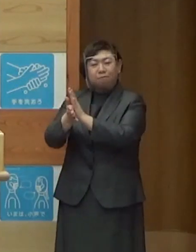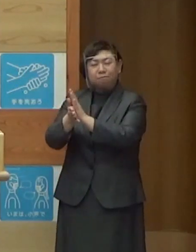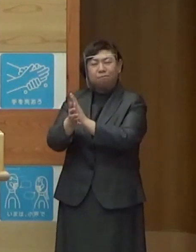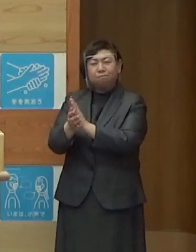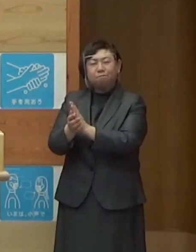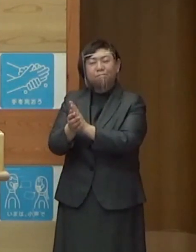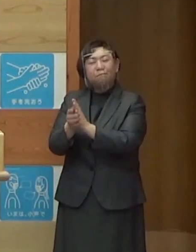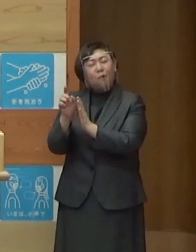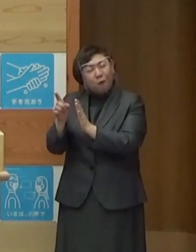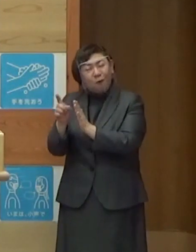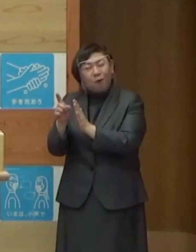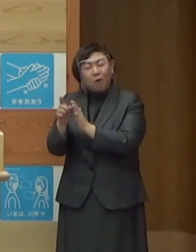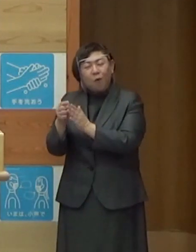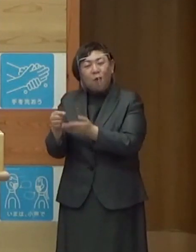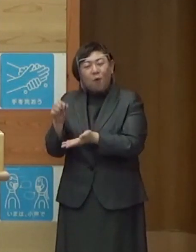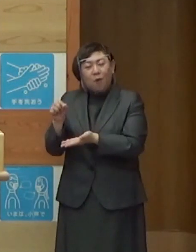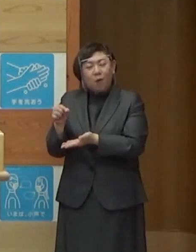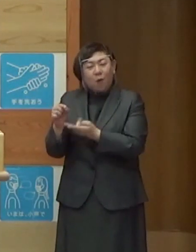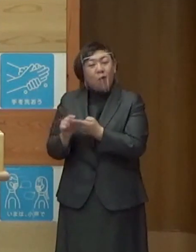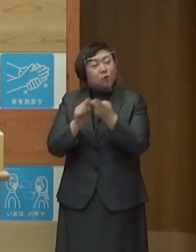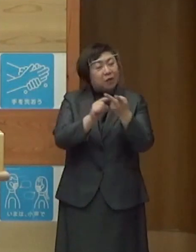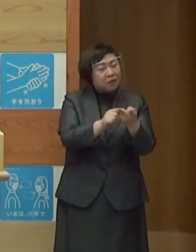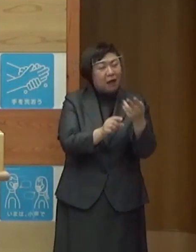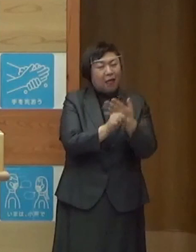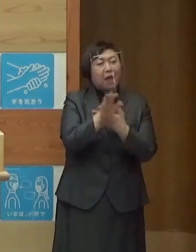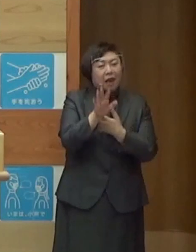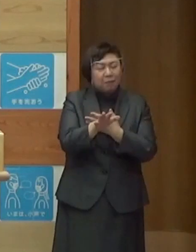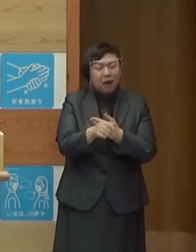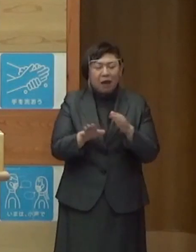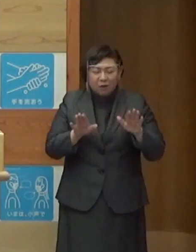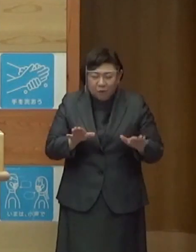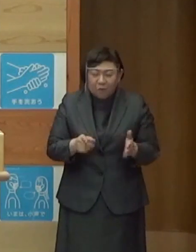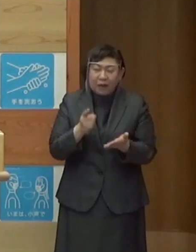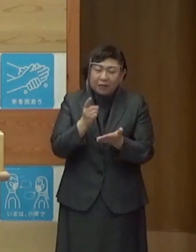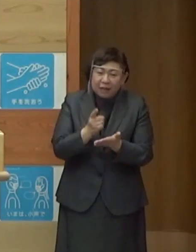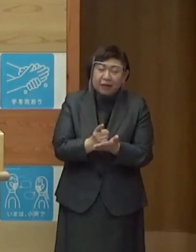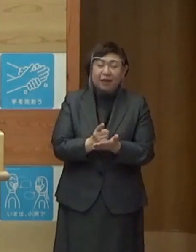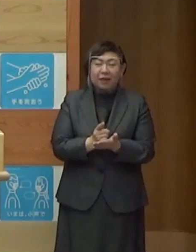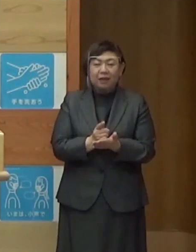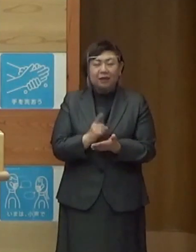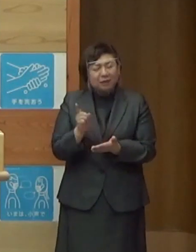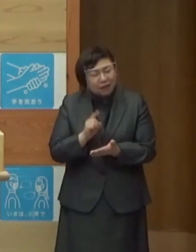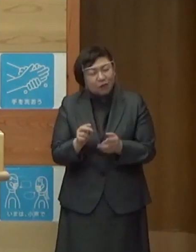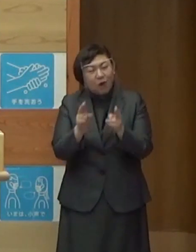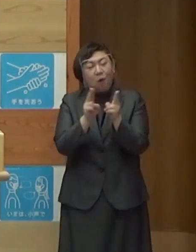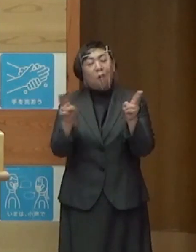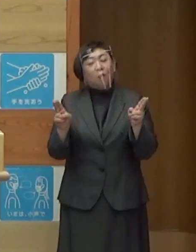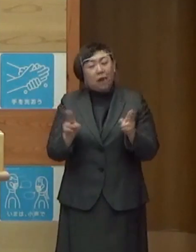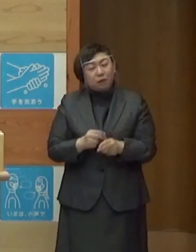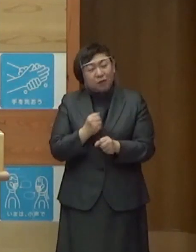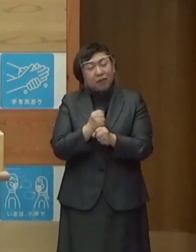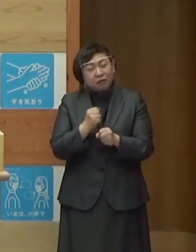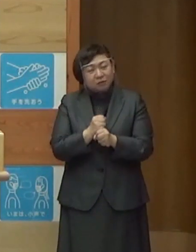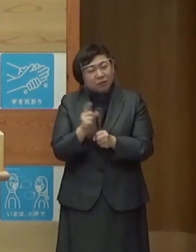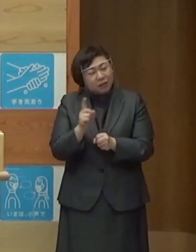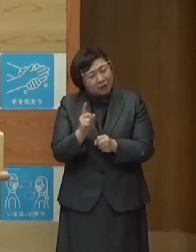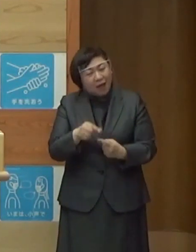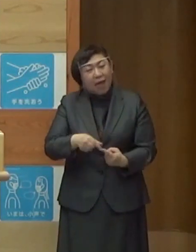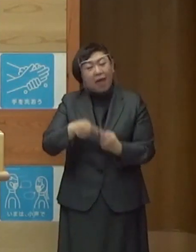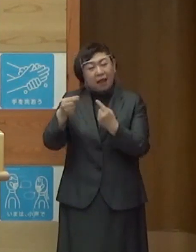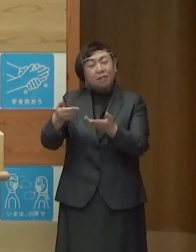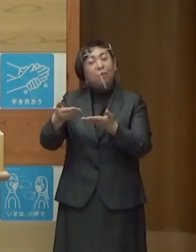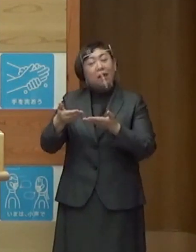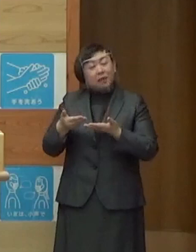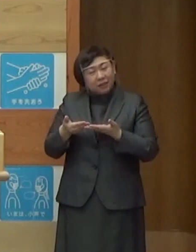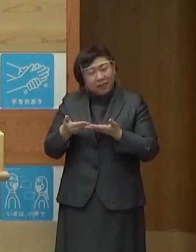えば送ってたということであれば、今回に限ってはなんとか道産のものを選んでいただいて